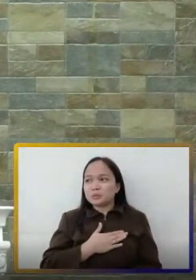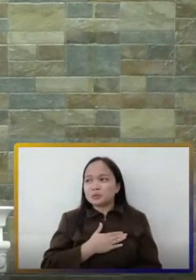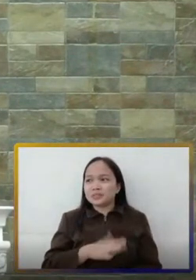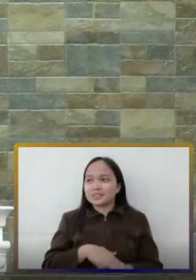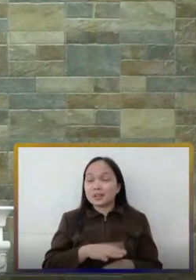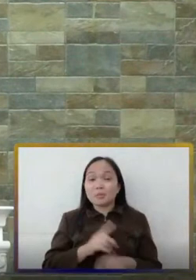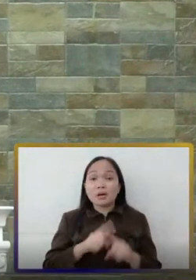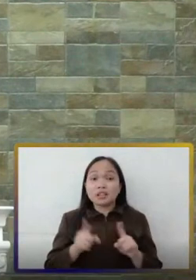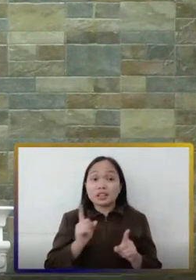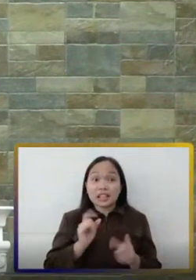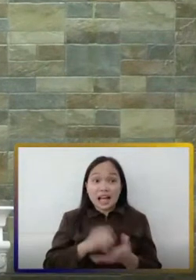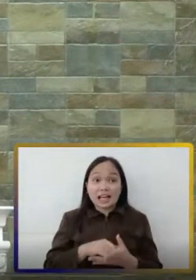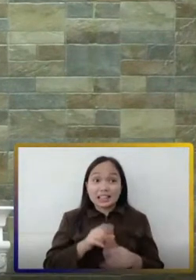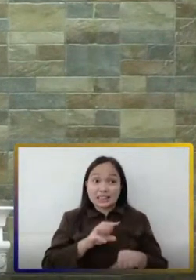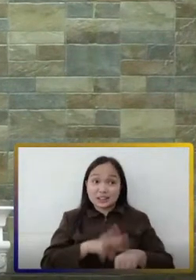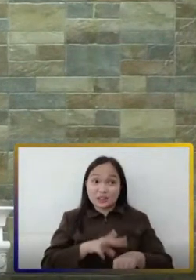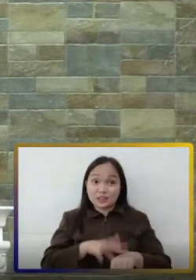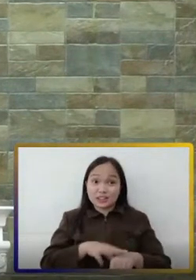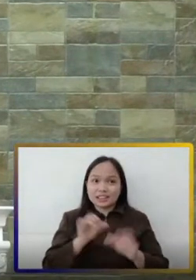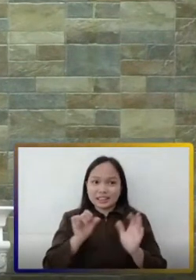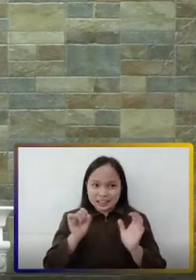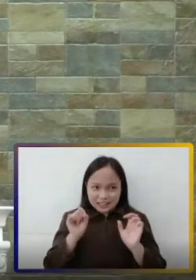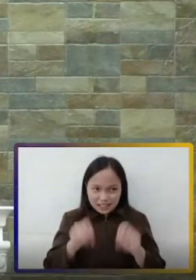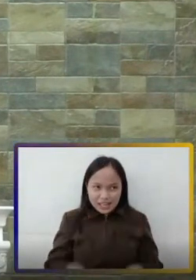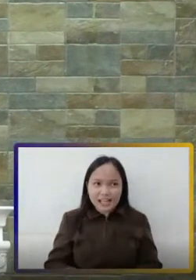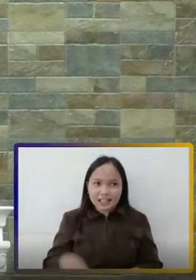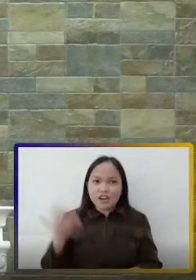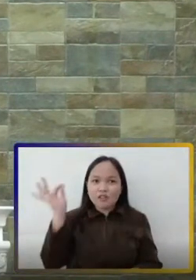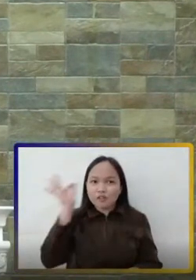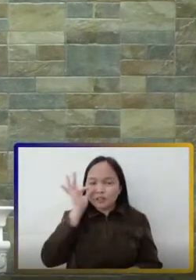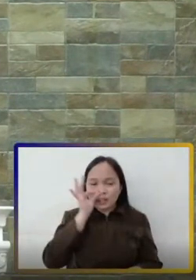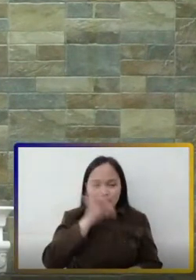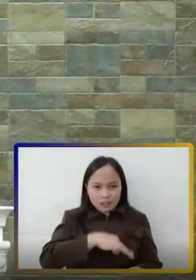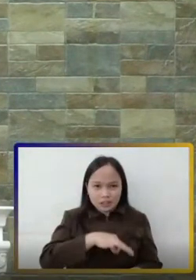Kaya lang, yung relo niya, kaya lukuhin ang mga bakla.